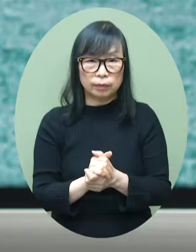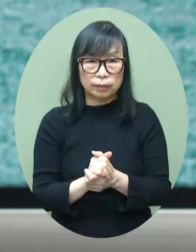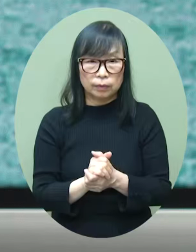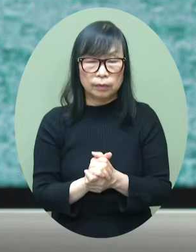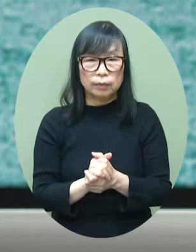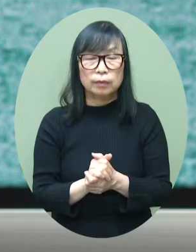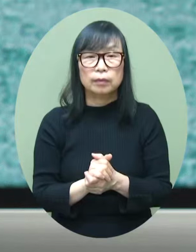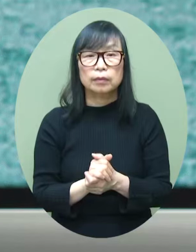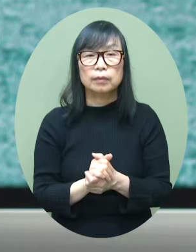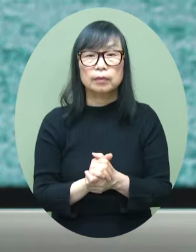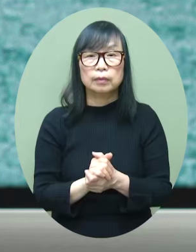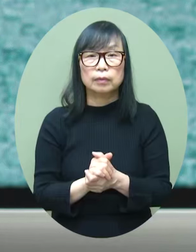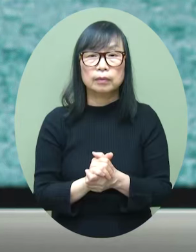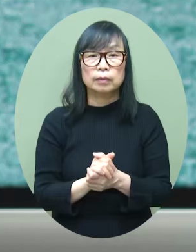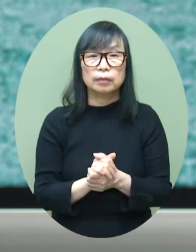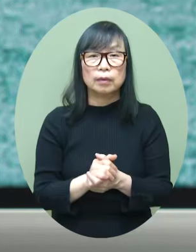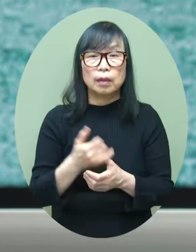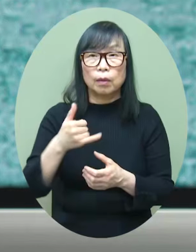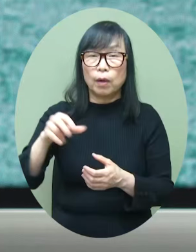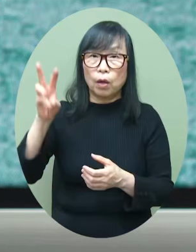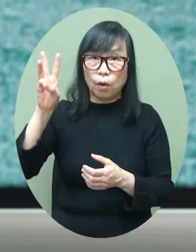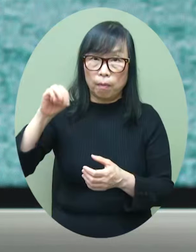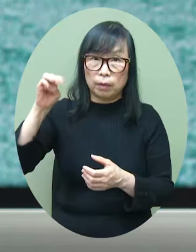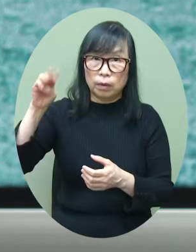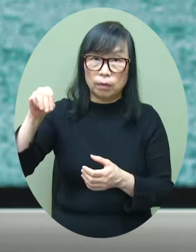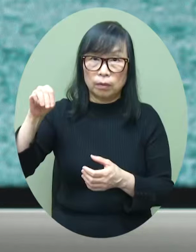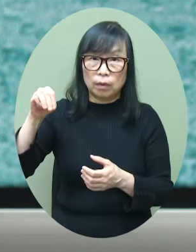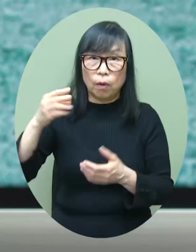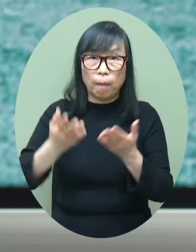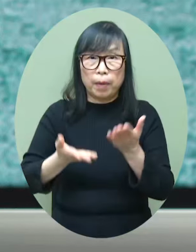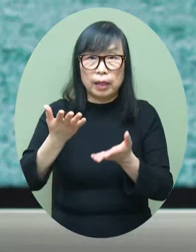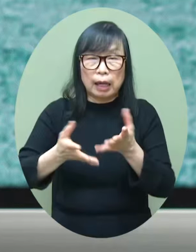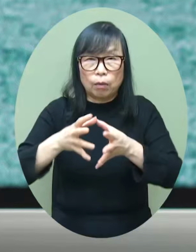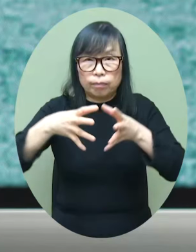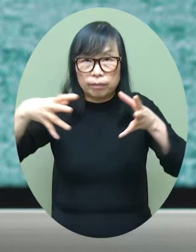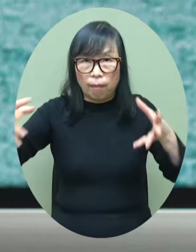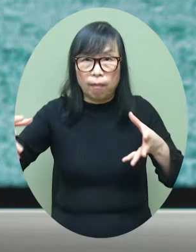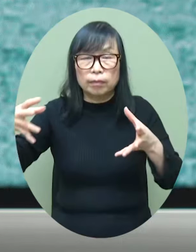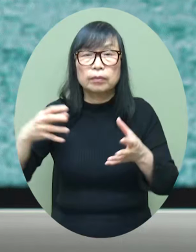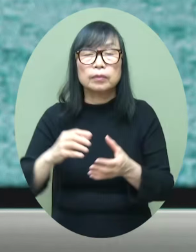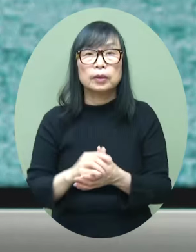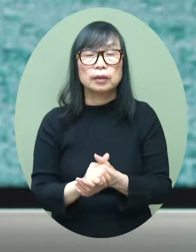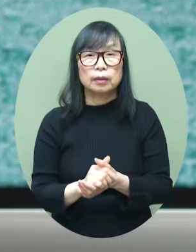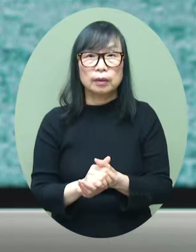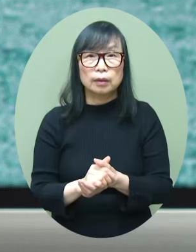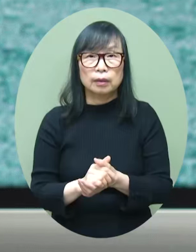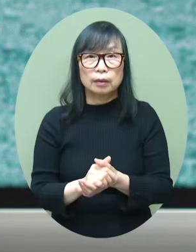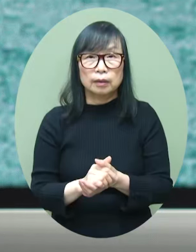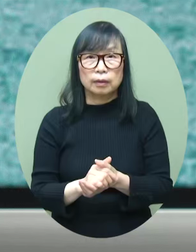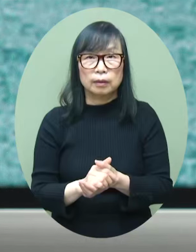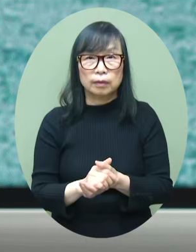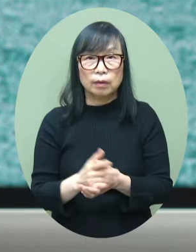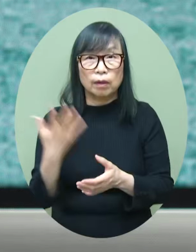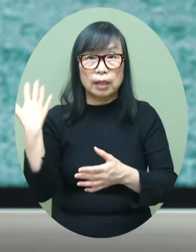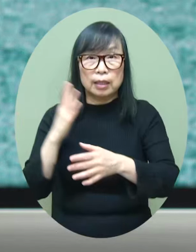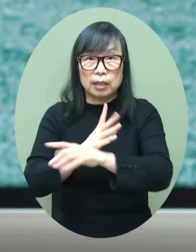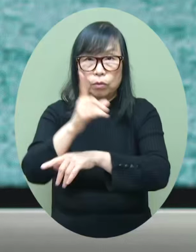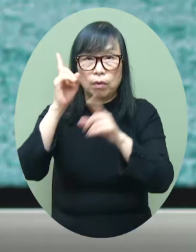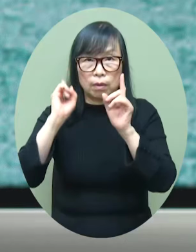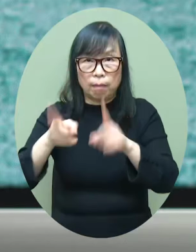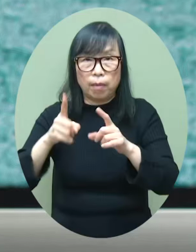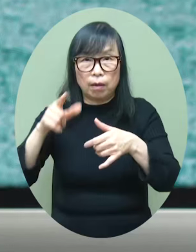那個應該去麥當勞那間，因為都比較大的麥當勞啦，咁所以當日都應該超過100位